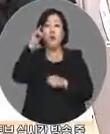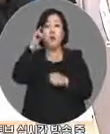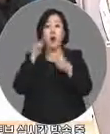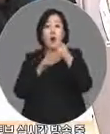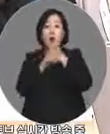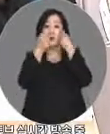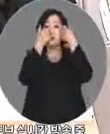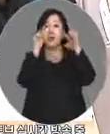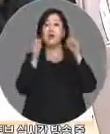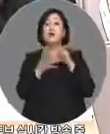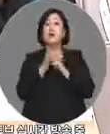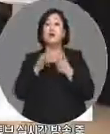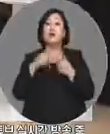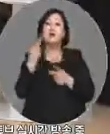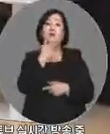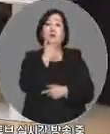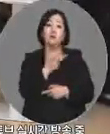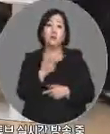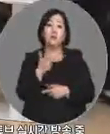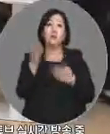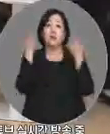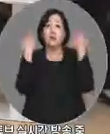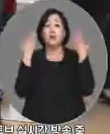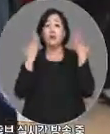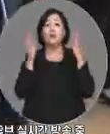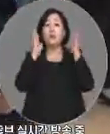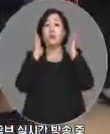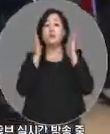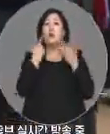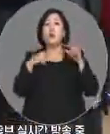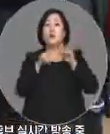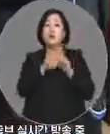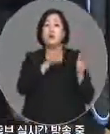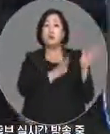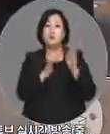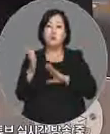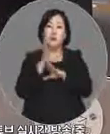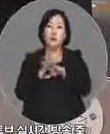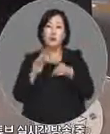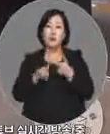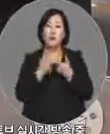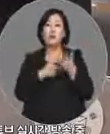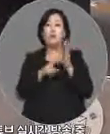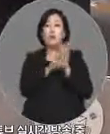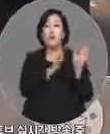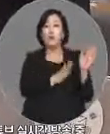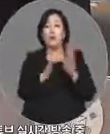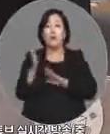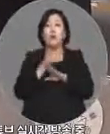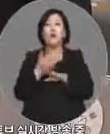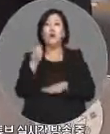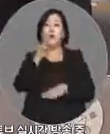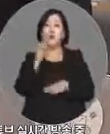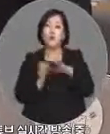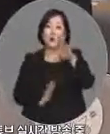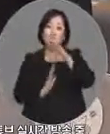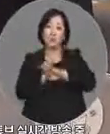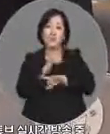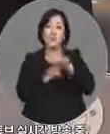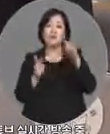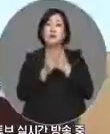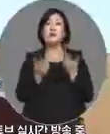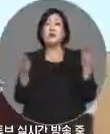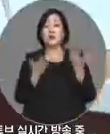울산과학대는 2017년부터 일학습 병행제를 시작했으며 다양한 교육 과정을 통해 현재까지 수백 명의 학생들이